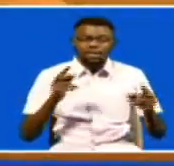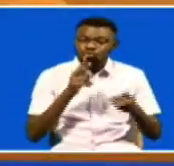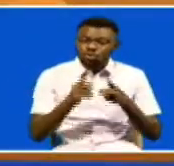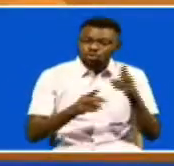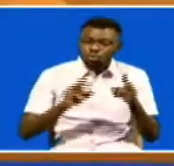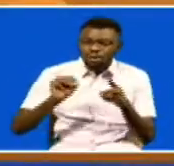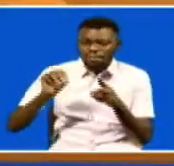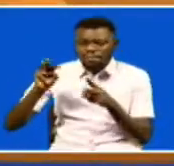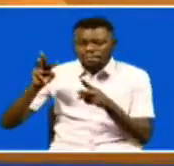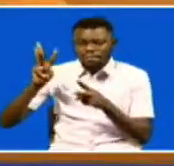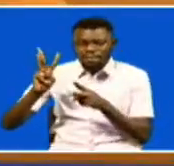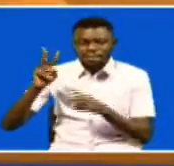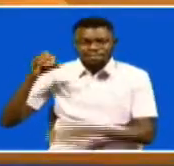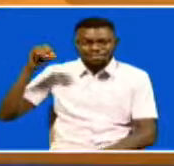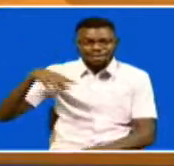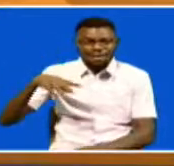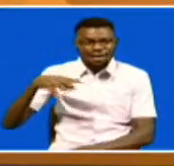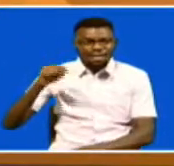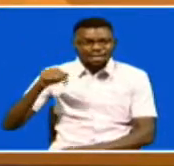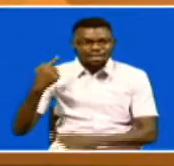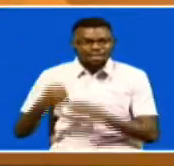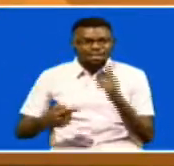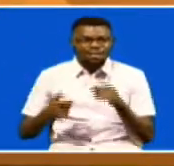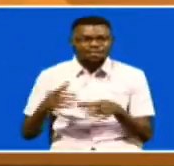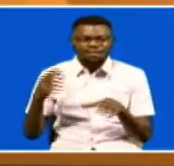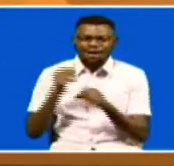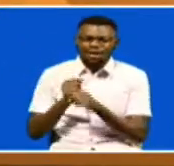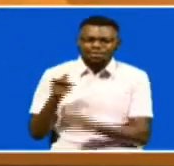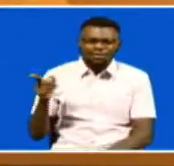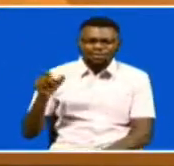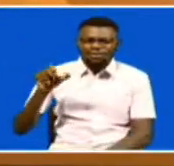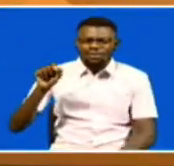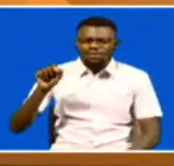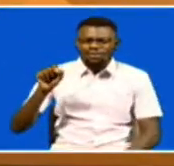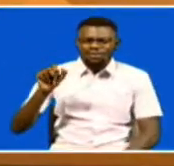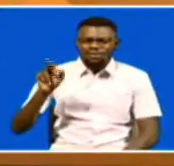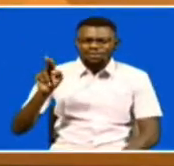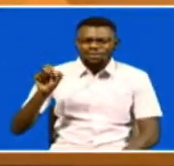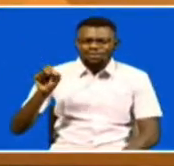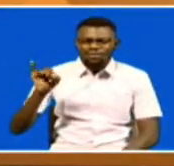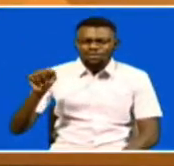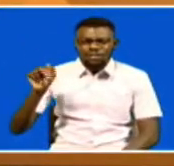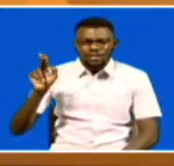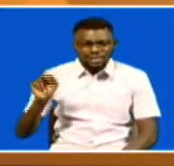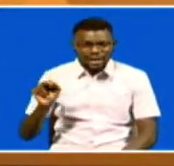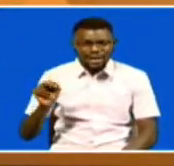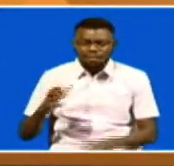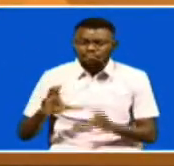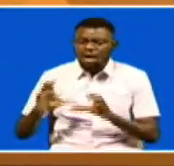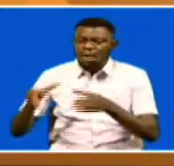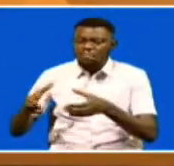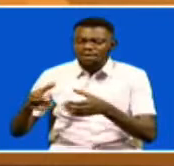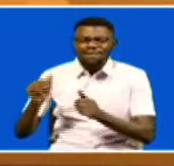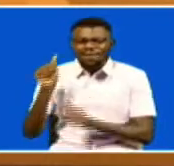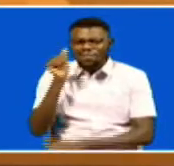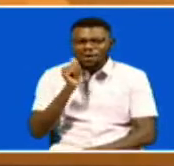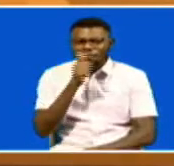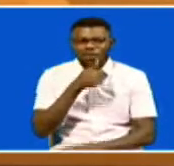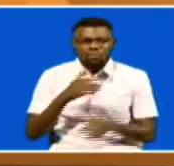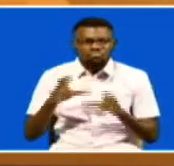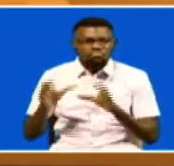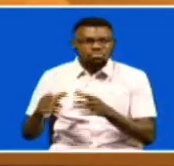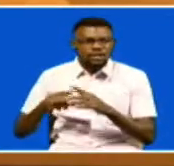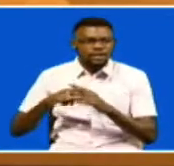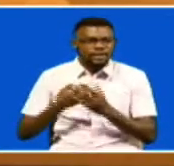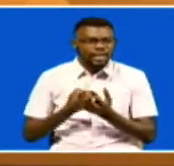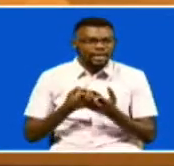mwezi Aprili mwaka huu. Kampuni ya Social Energy ni kampuni ya kwanza ya kibinafsi ya uzalishaji kawi itakayoanza kuzalisha